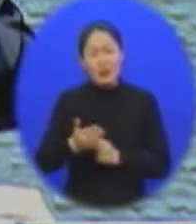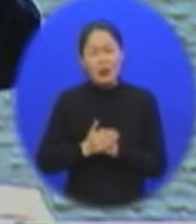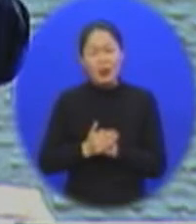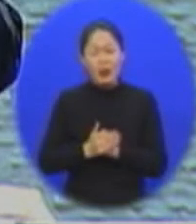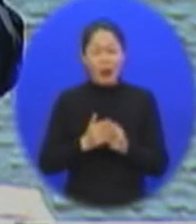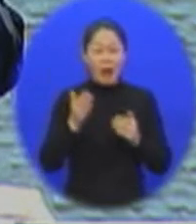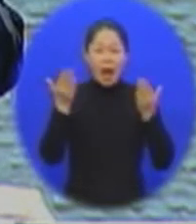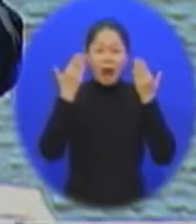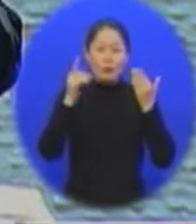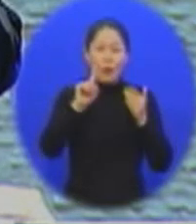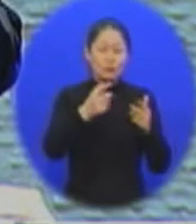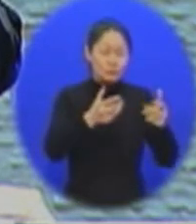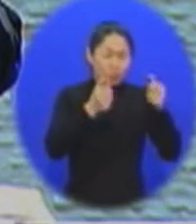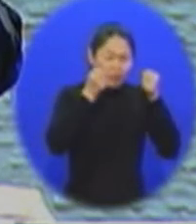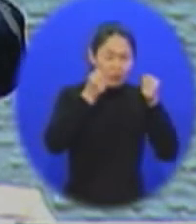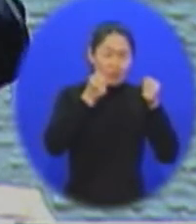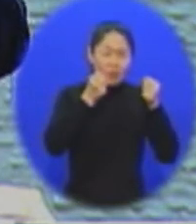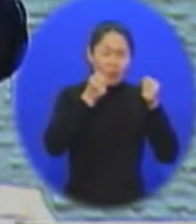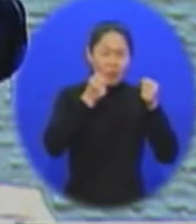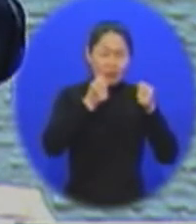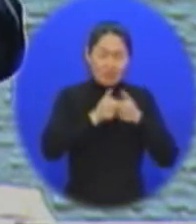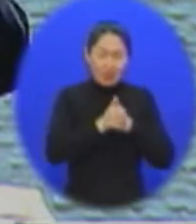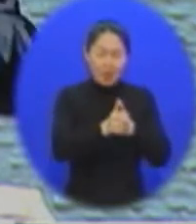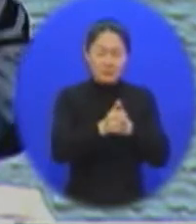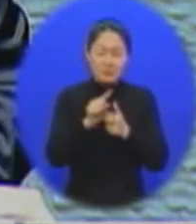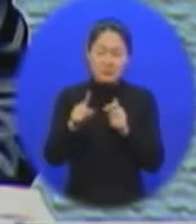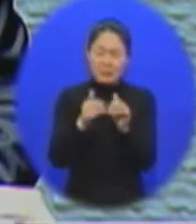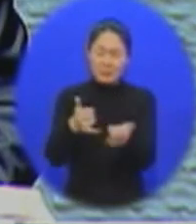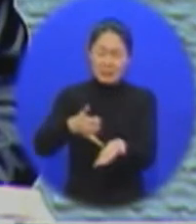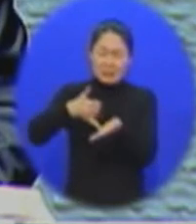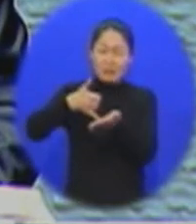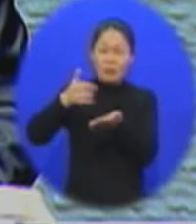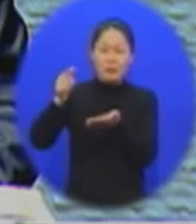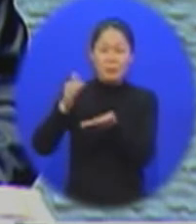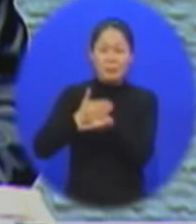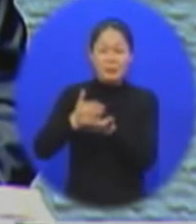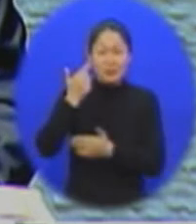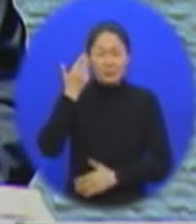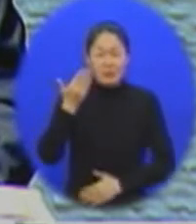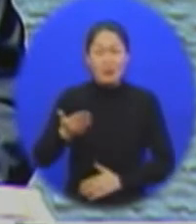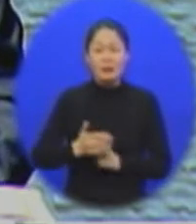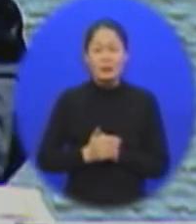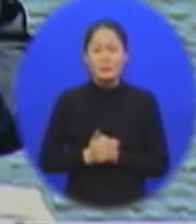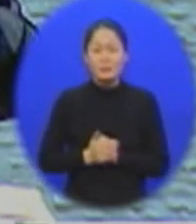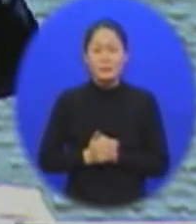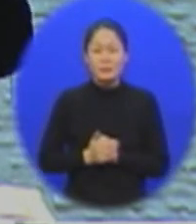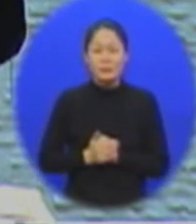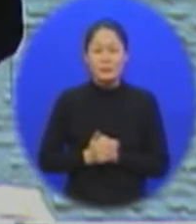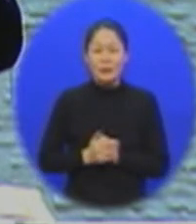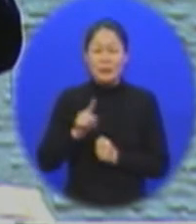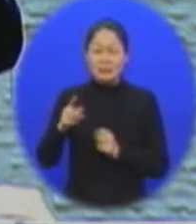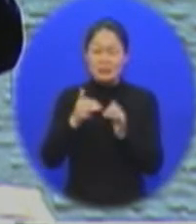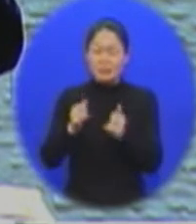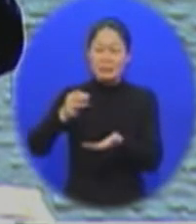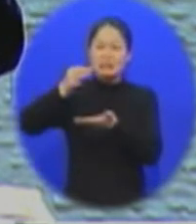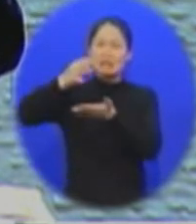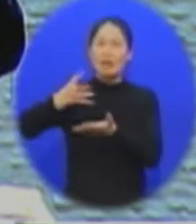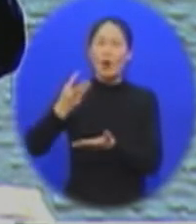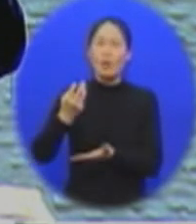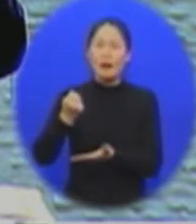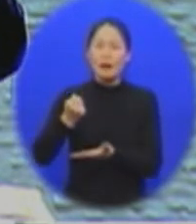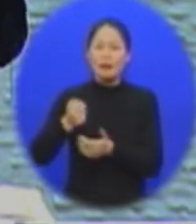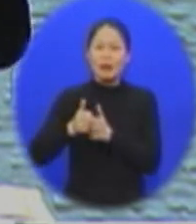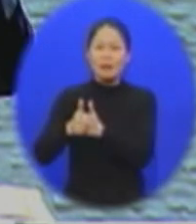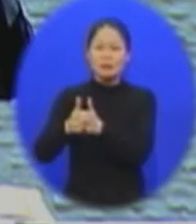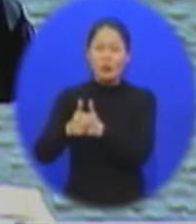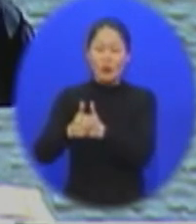학교를 어디나 왔느냐 하는 것 가지고 어떻게 그 사람이 인격을 판단하는 거죠 그 사람이 재산을 얼마나 가지고 있느냐